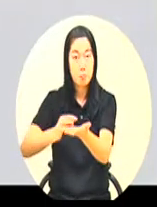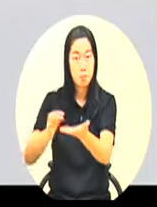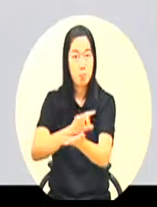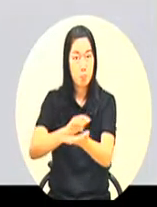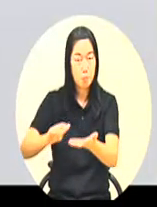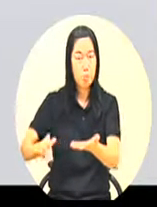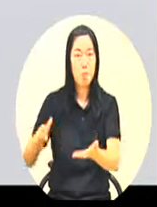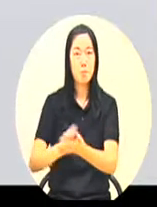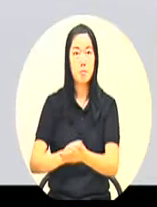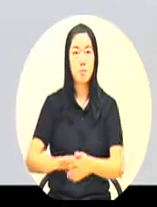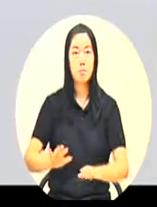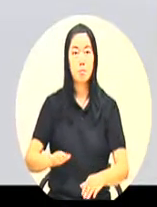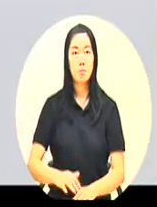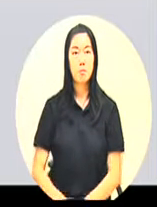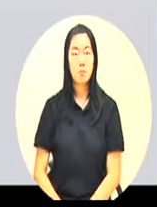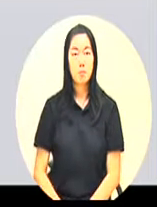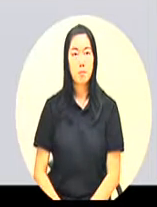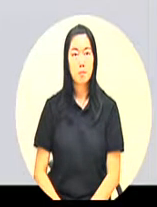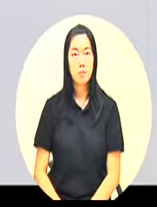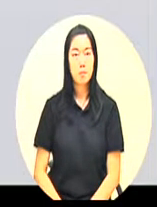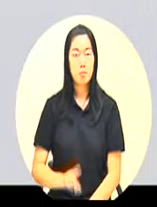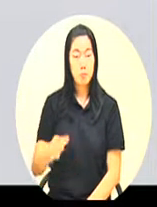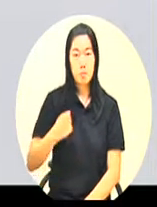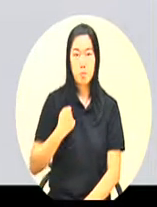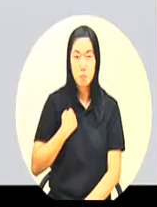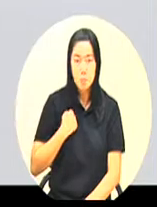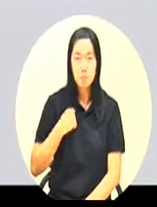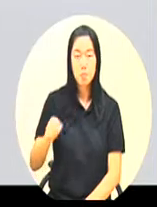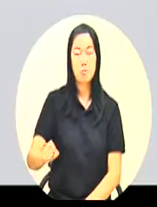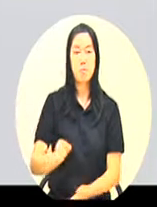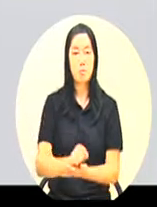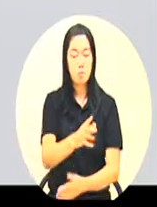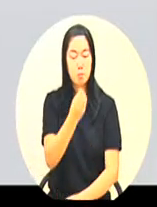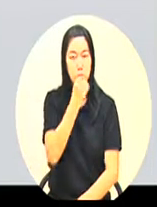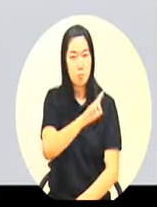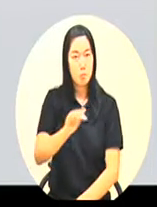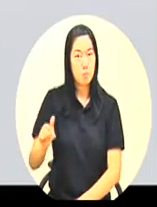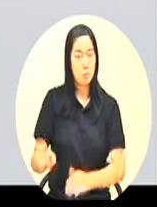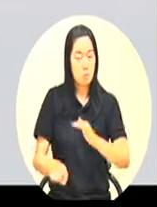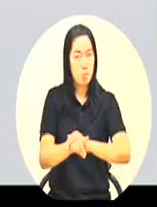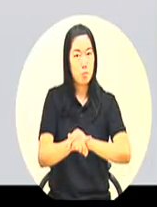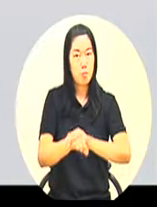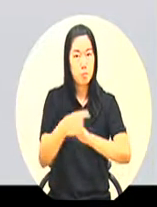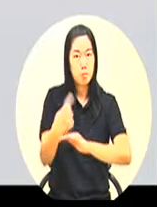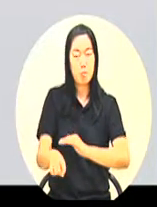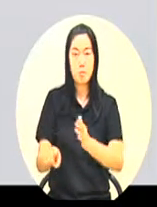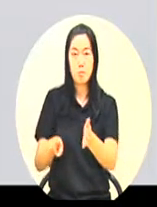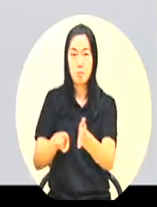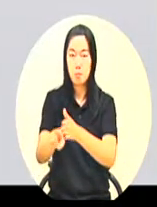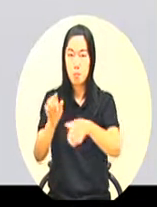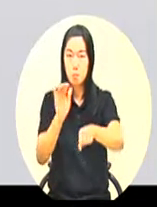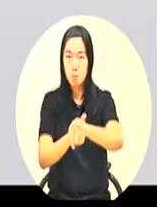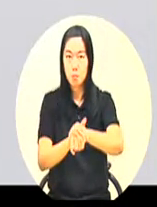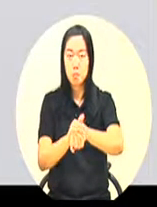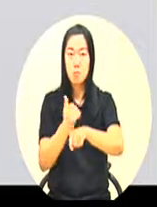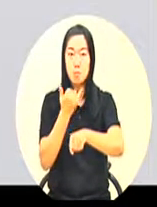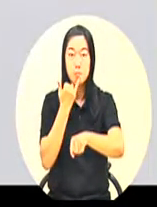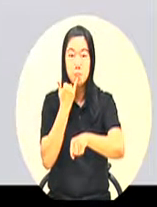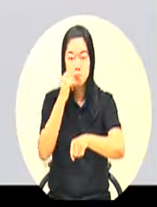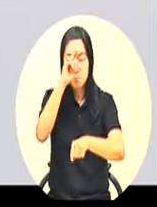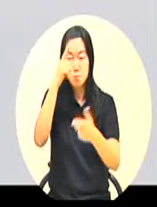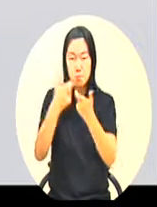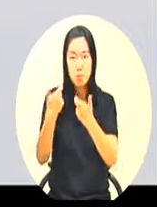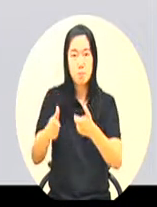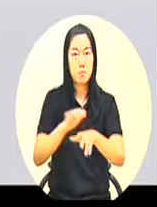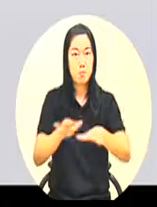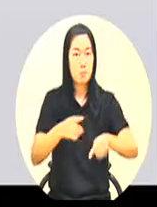者，于知悉其食品有不符合当时科技或专业水准可合理期待之安